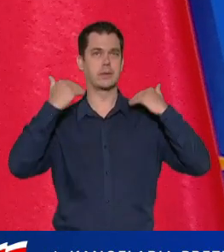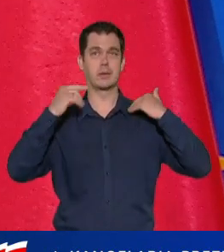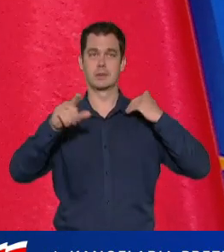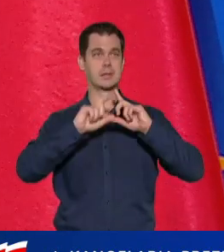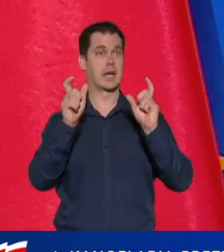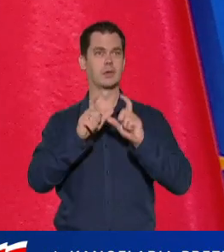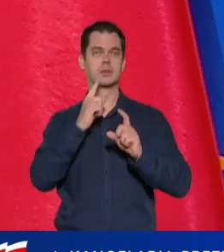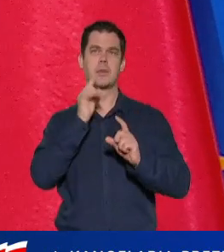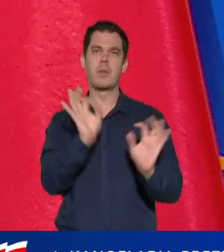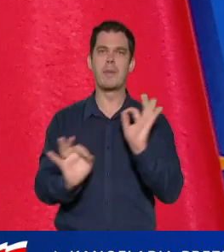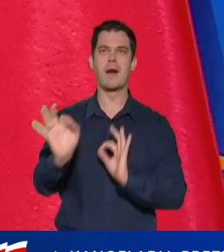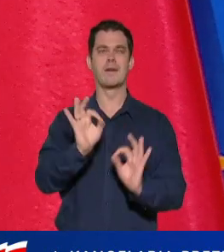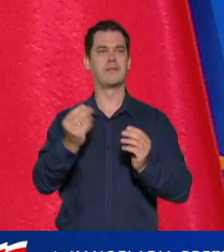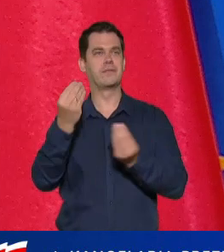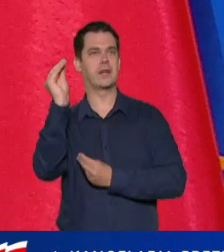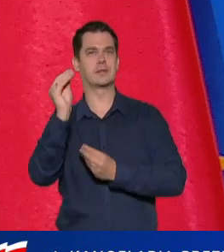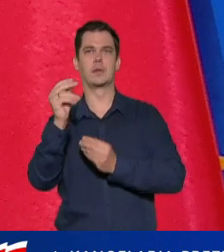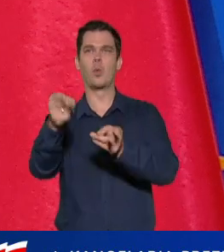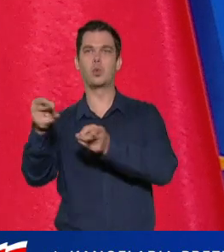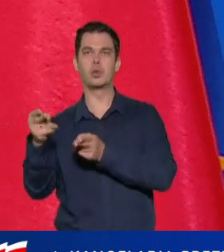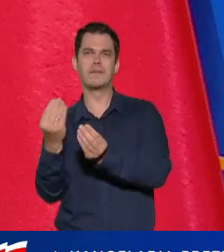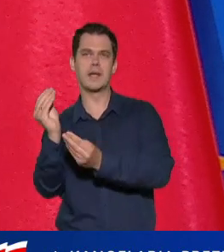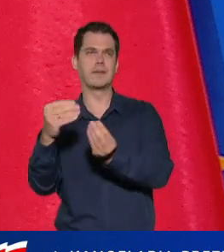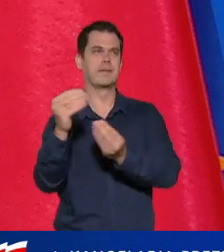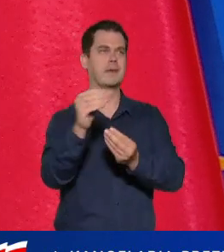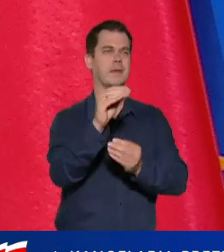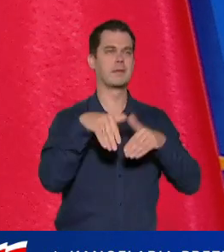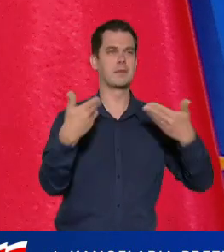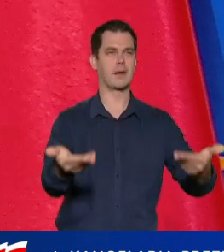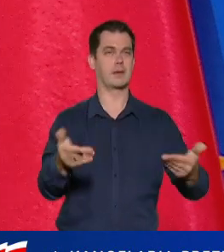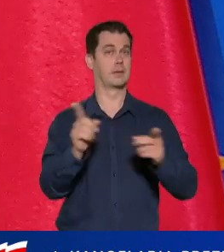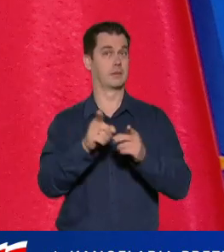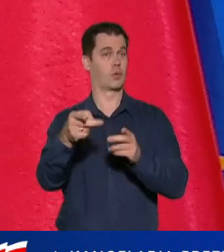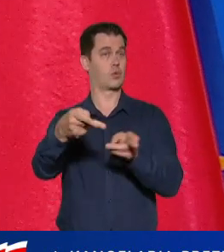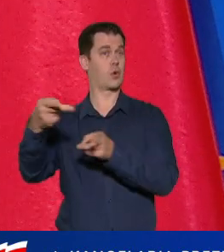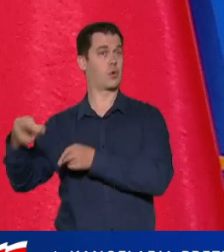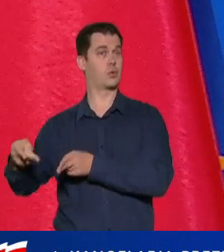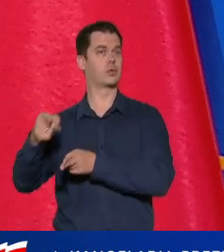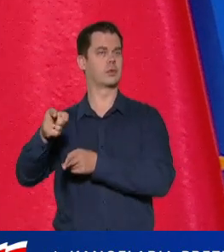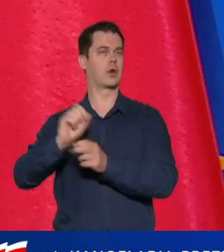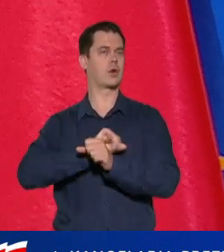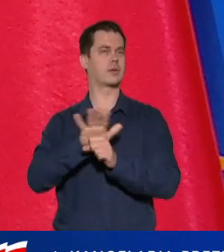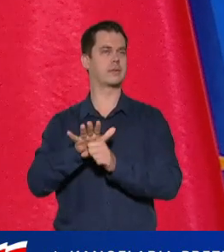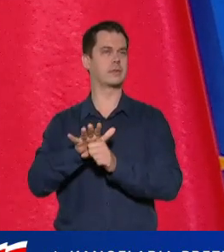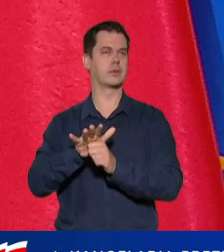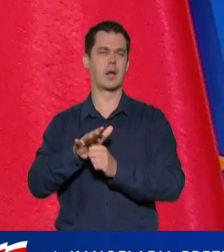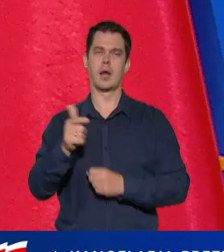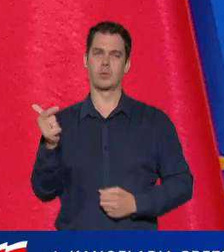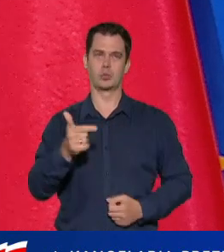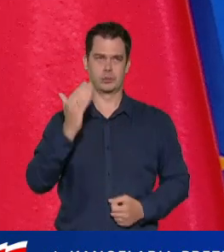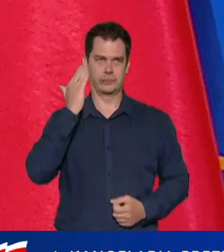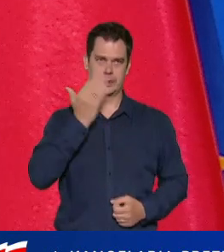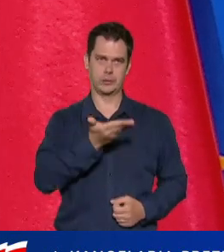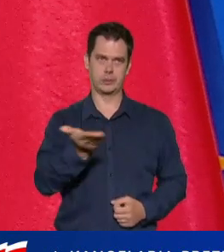czas poprawiamy, zwiększamy liczbę łóżek przeznaczonych na walkę z COVID-em, ale musimy mieć świadomość,